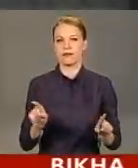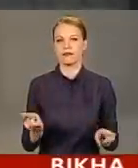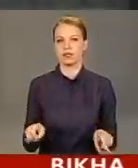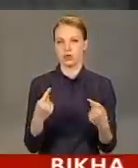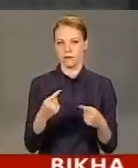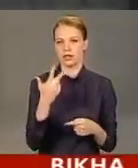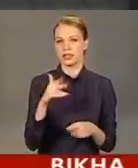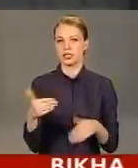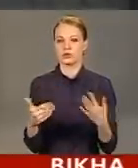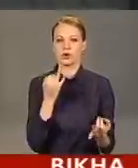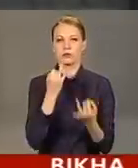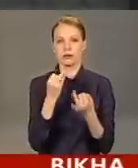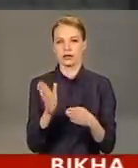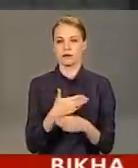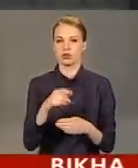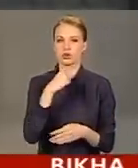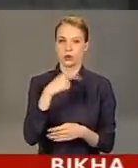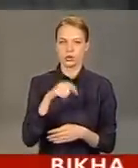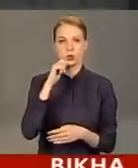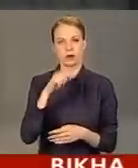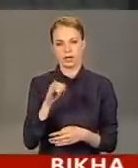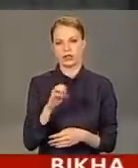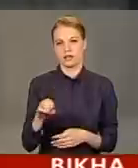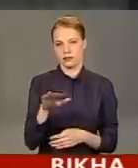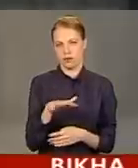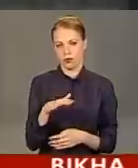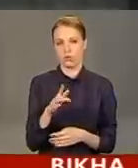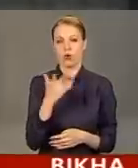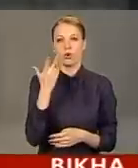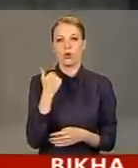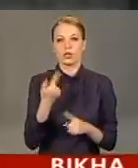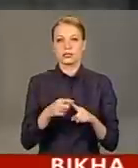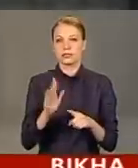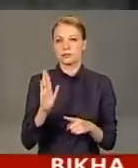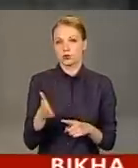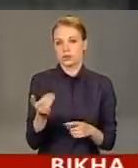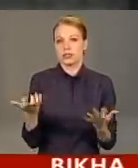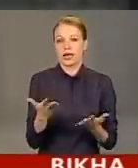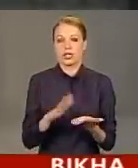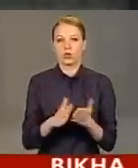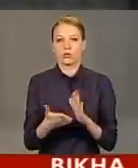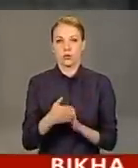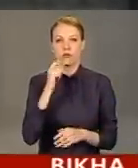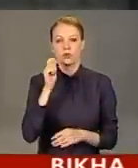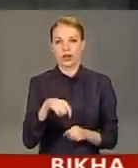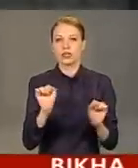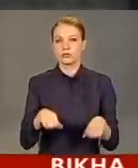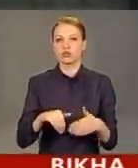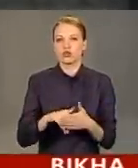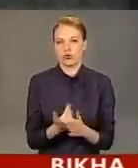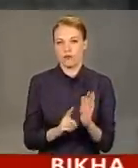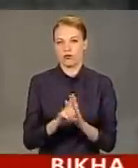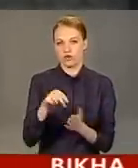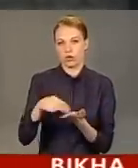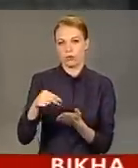відновити тристоронні перемовини між Росією, Україною та Європою. Коли ж вони можуть статися і за яких умов Україна може знову